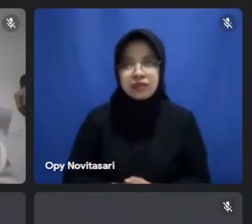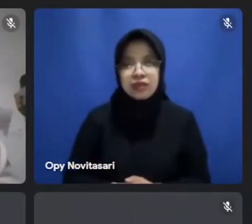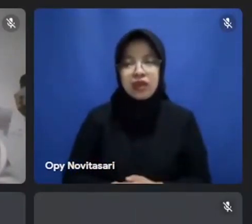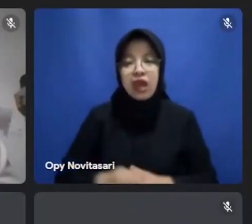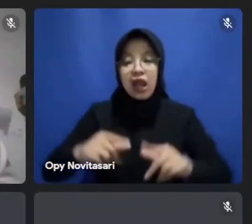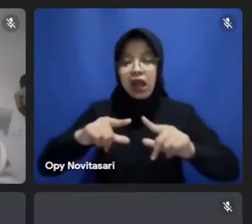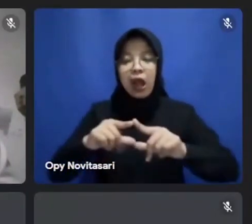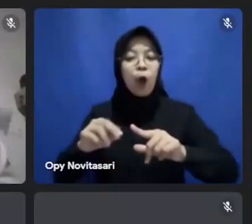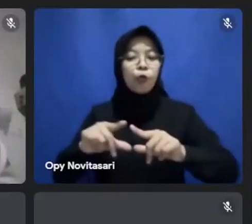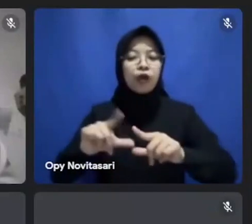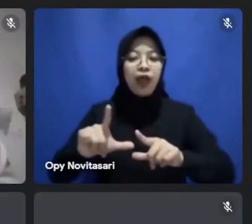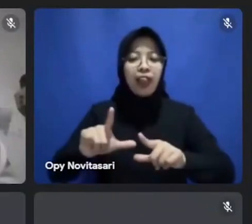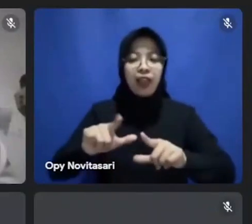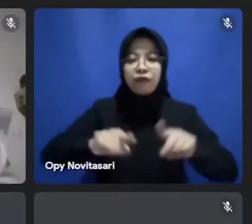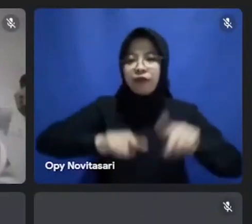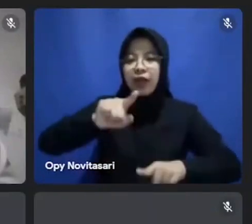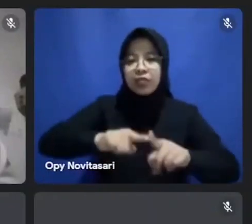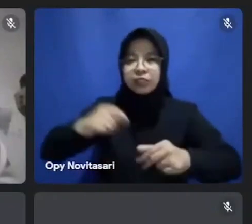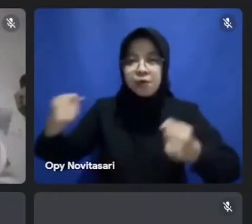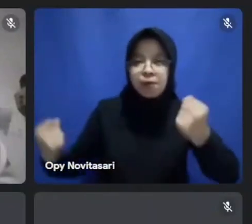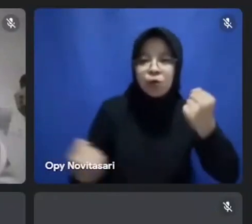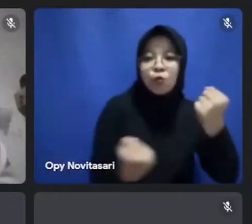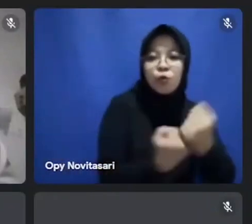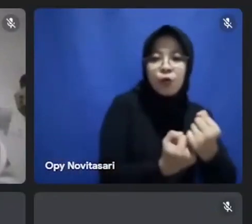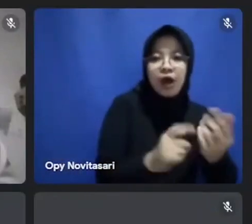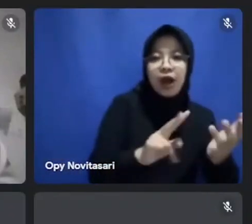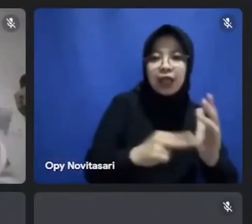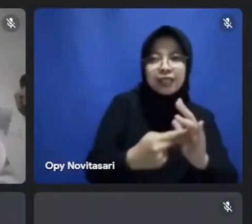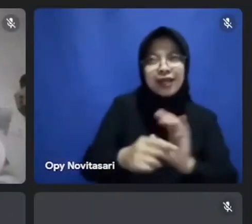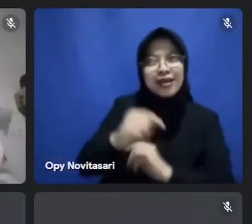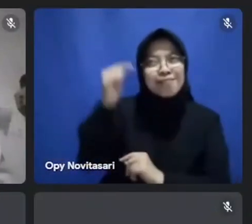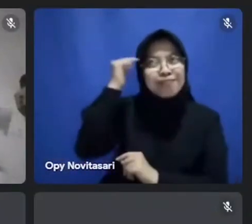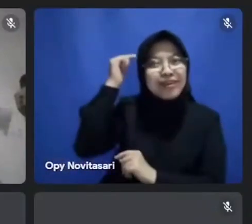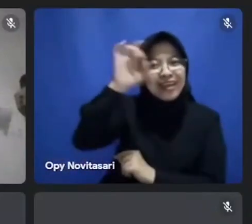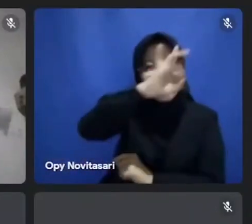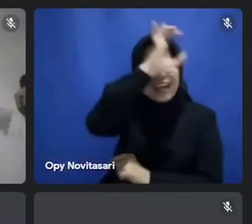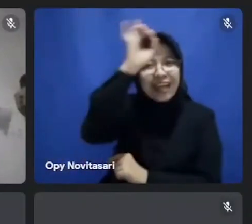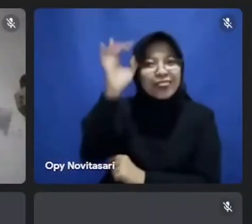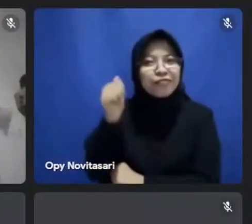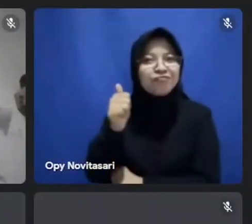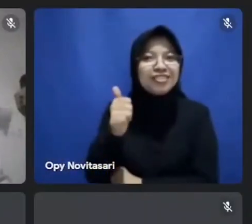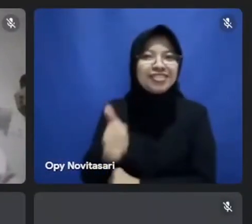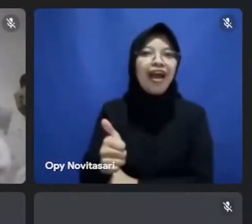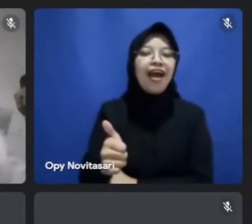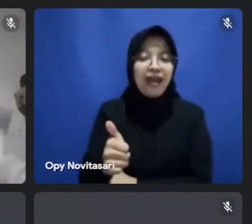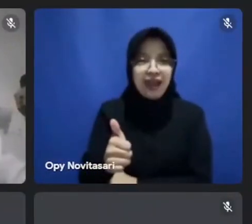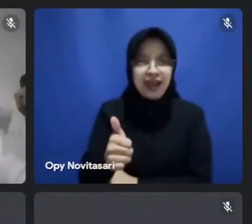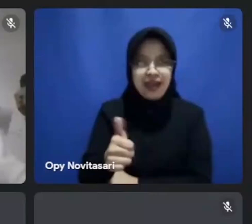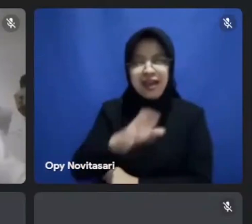aural itu menuntut kita untuk menjadi kreatif